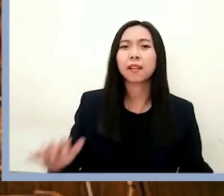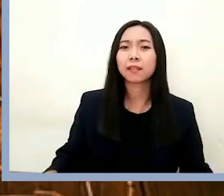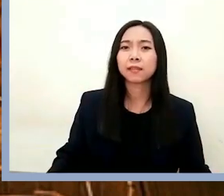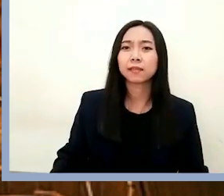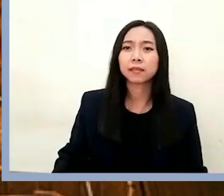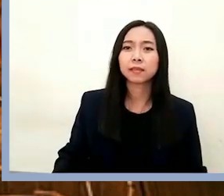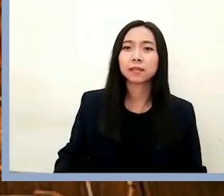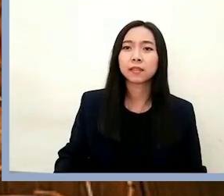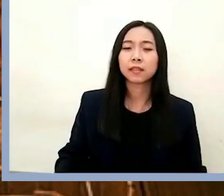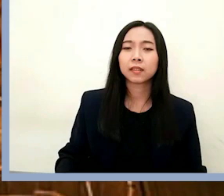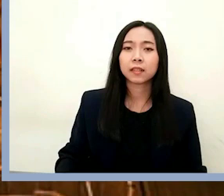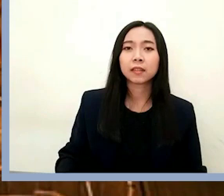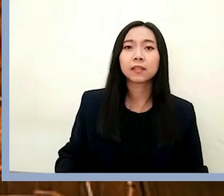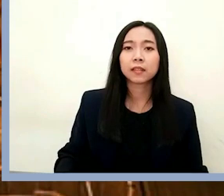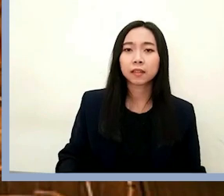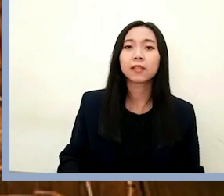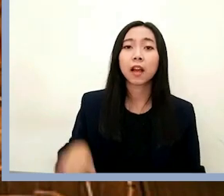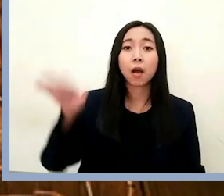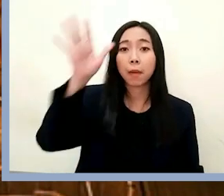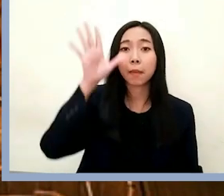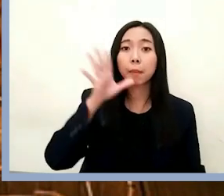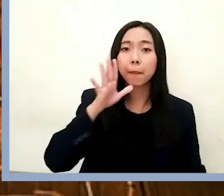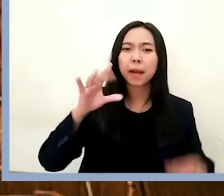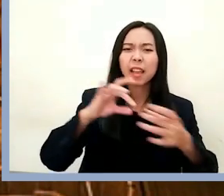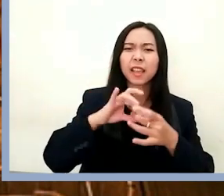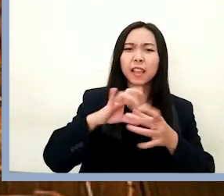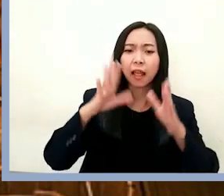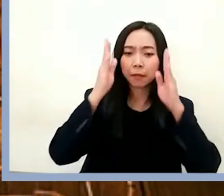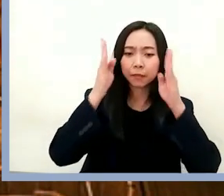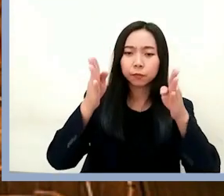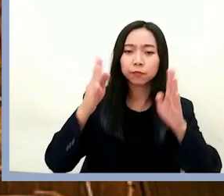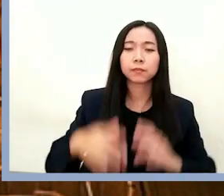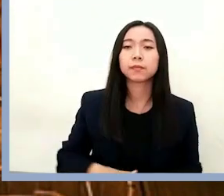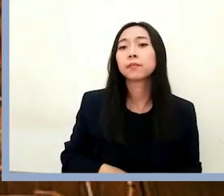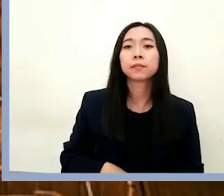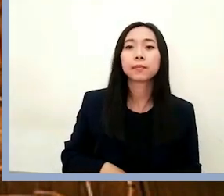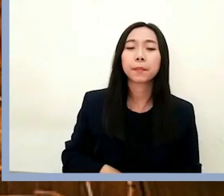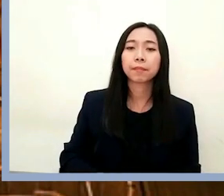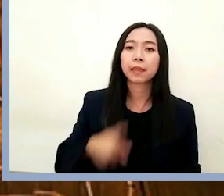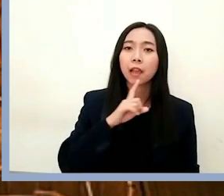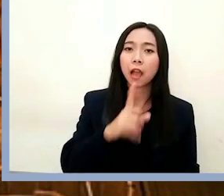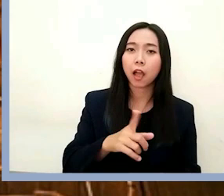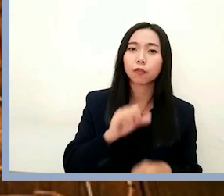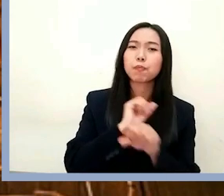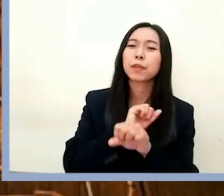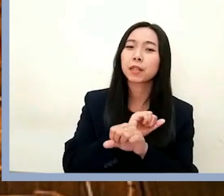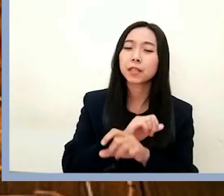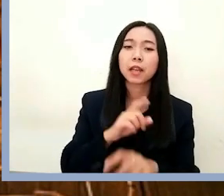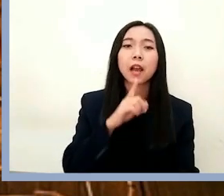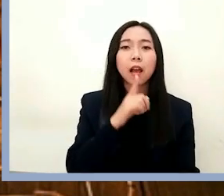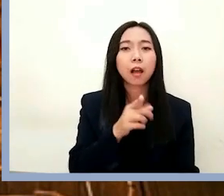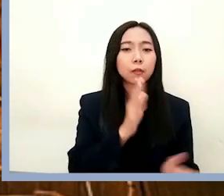berempati kepada anak-anaknya bahwa kita harus bekerja kita harus menyiapkan